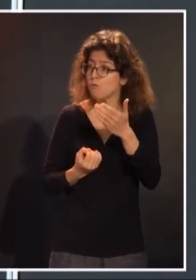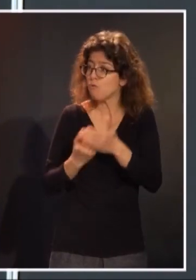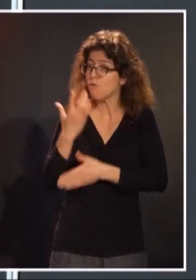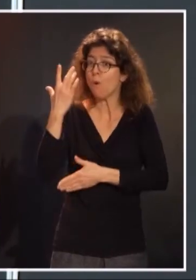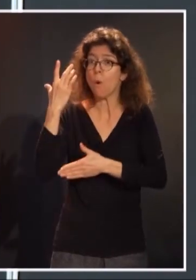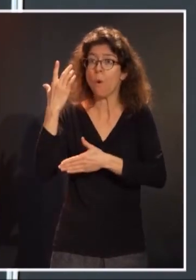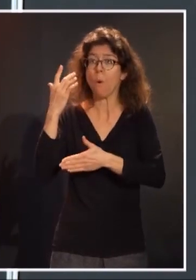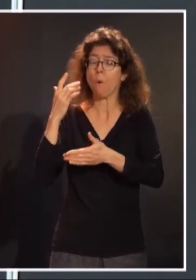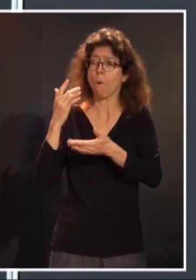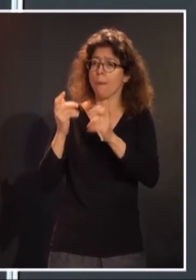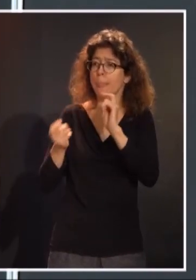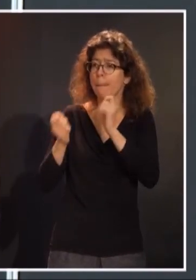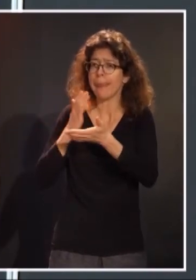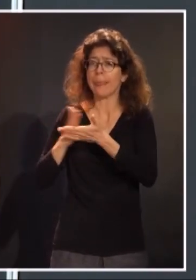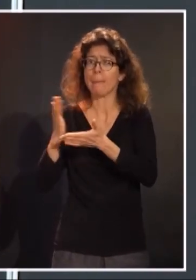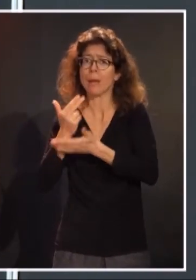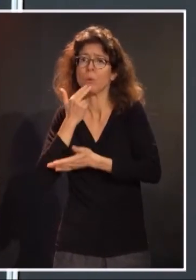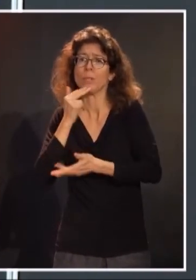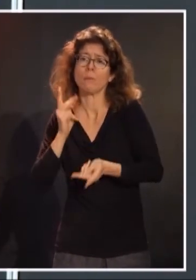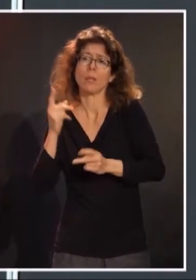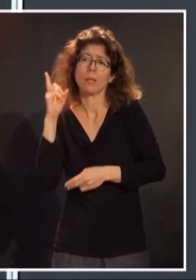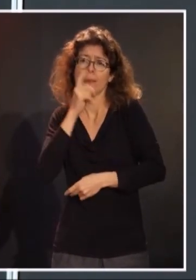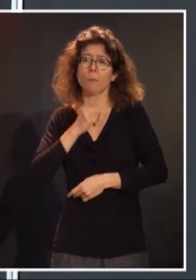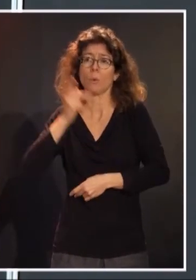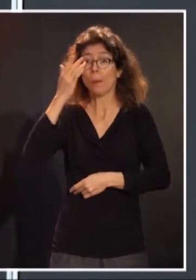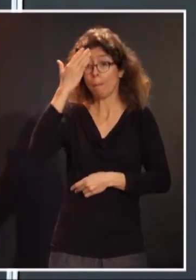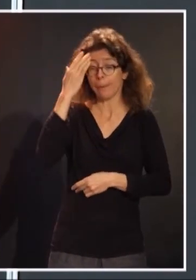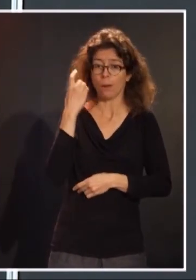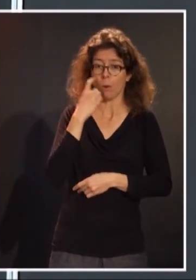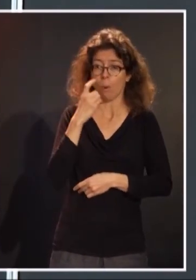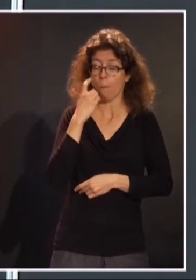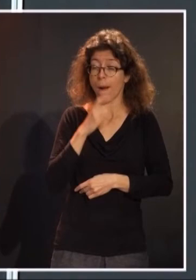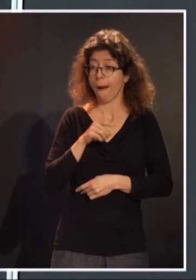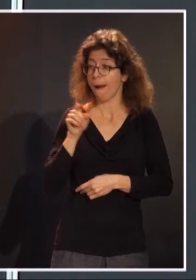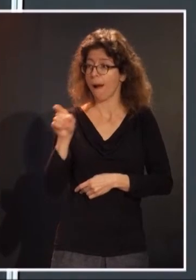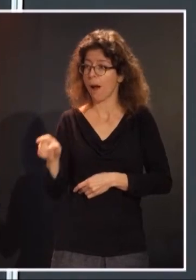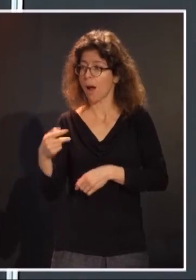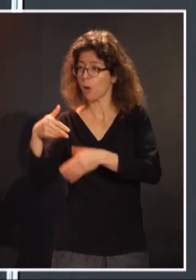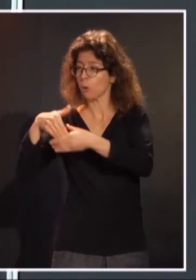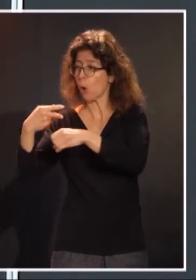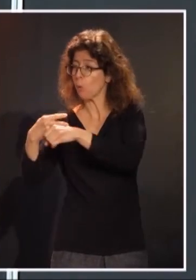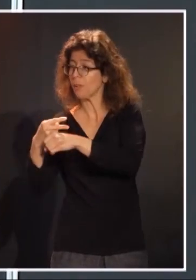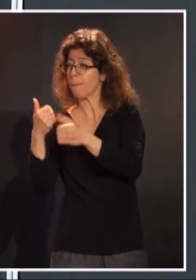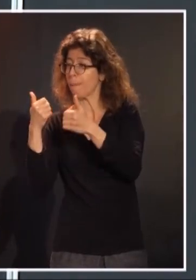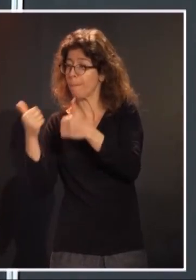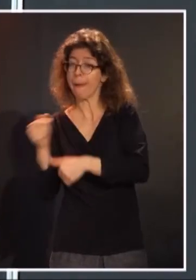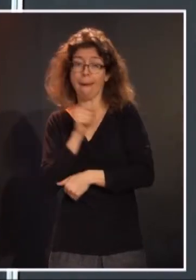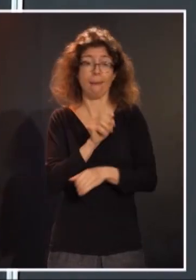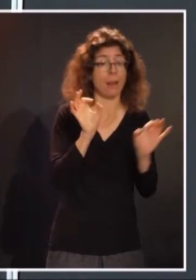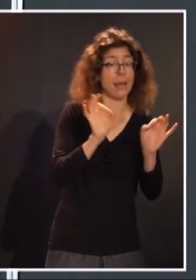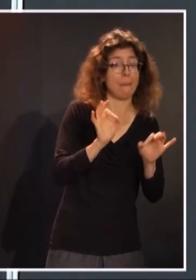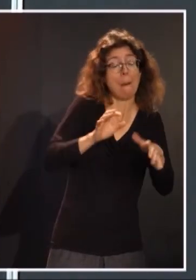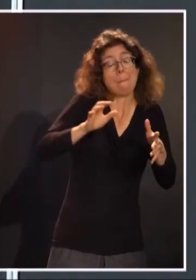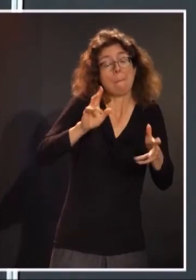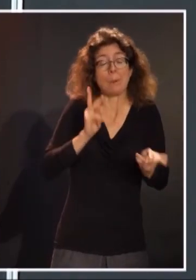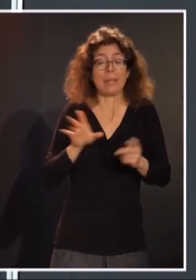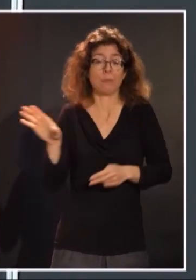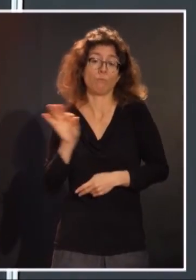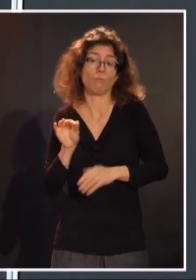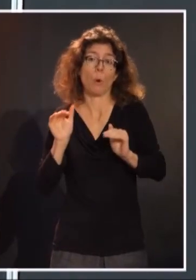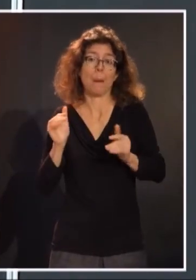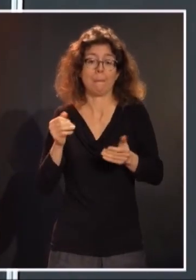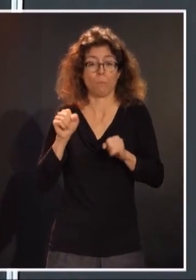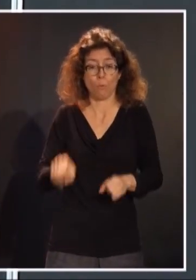peut-être. Après, si on se rend compte qu'il y a vraiment des outils pertinents dans l'iPad qu'on retrouvera pas dans la tablette Android, on va peut-être mettre un accompagnement,